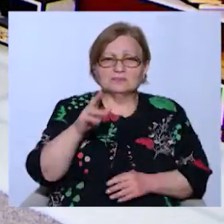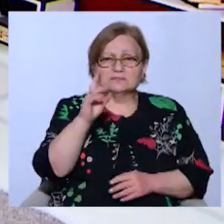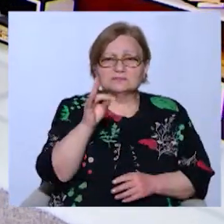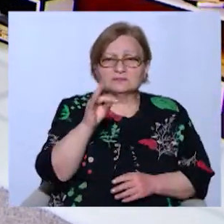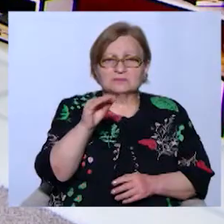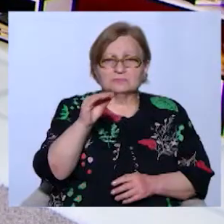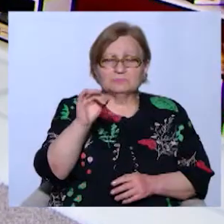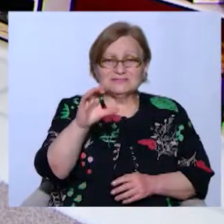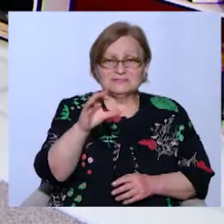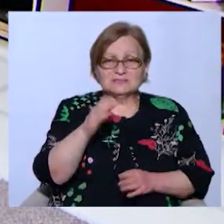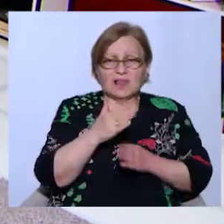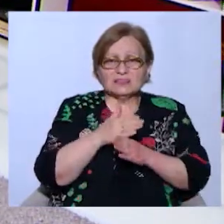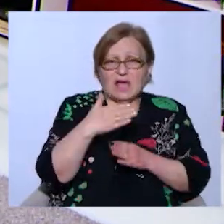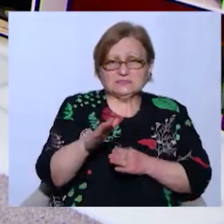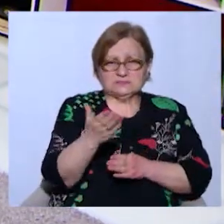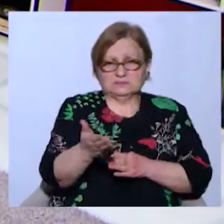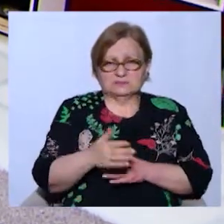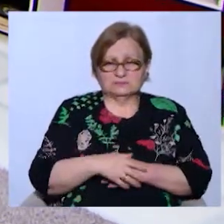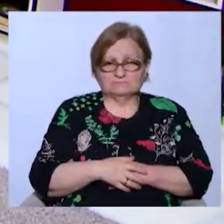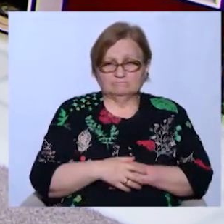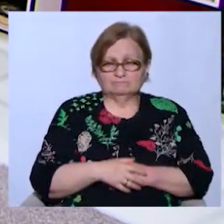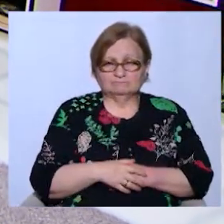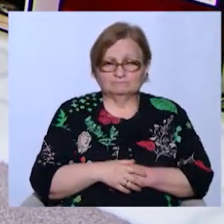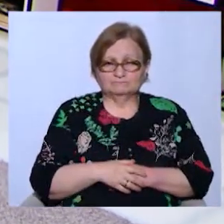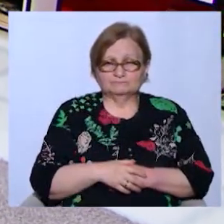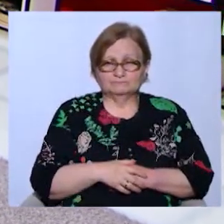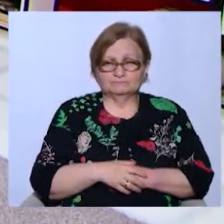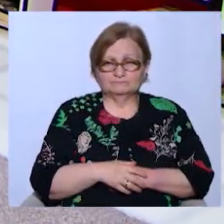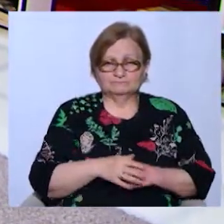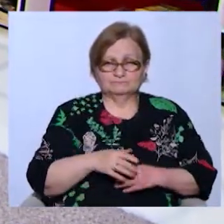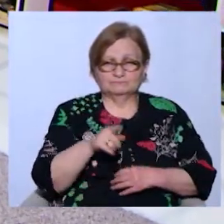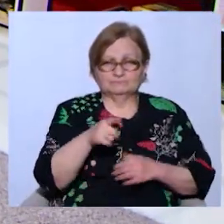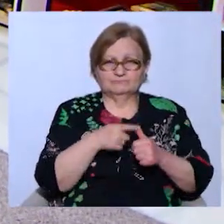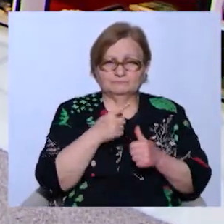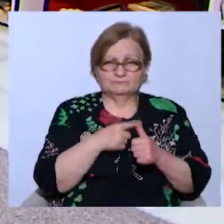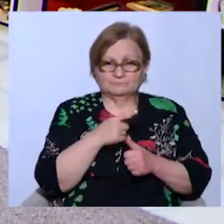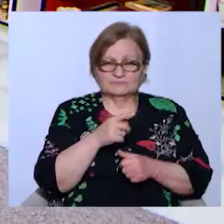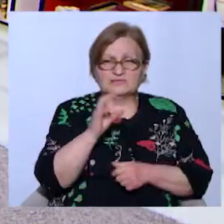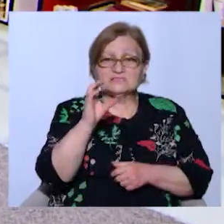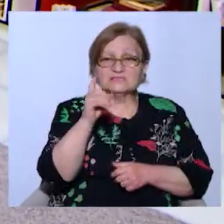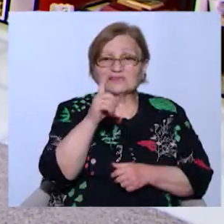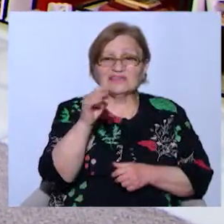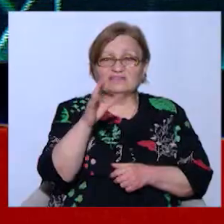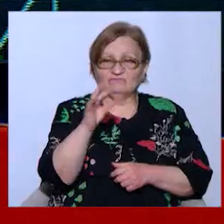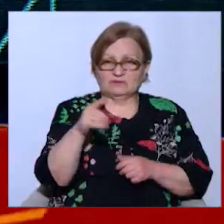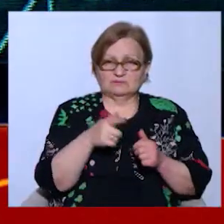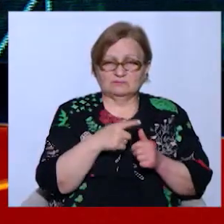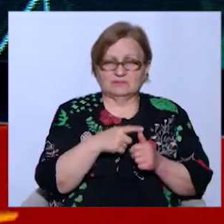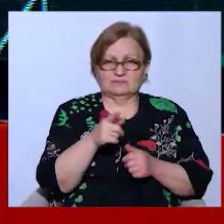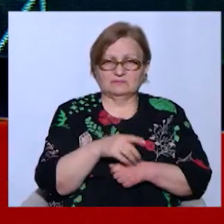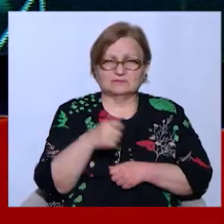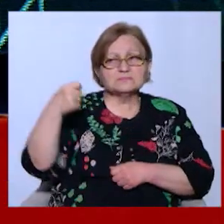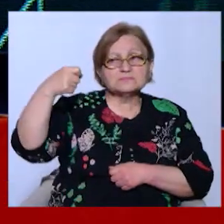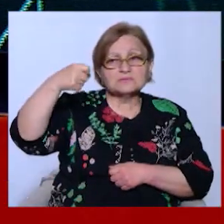და აქეთ არ უსასრულოდ გრძელდება, წრფის ნაწილია. აი ამას გვიეს სწორედ სახელად სხივი.